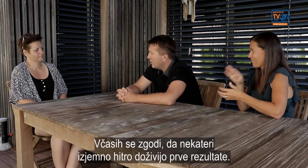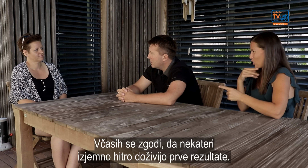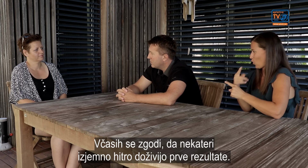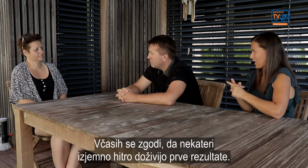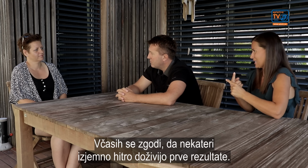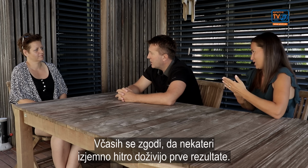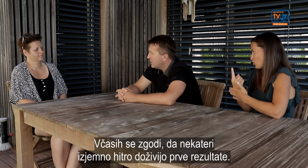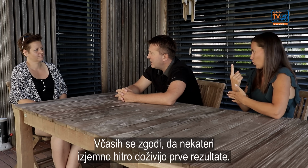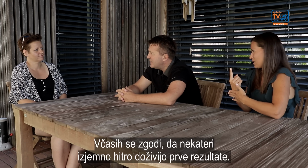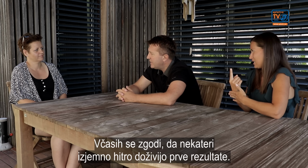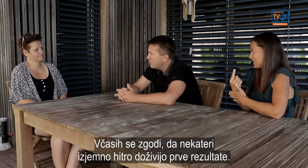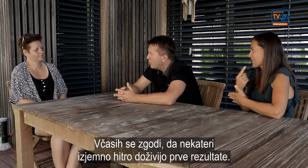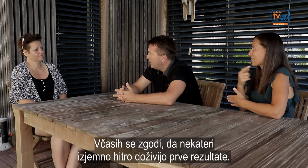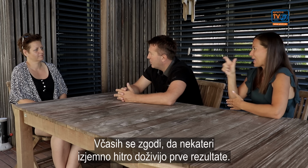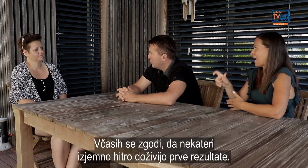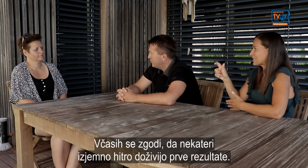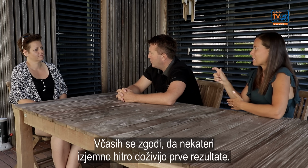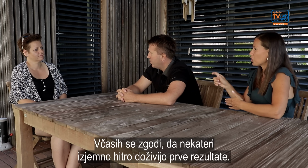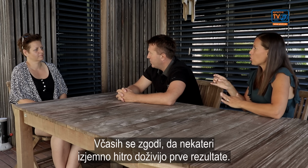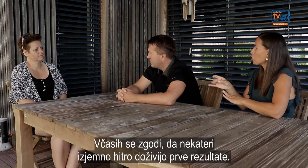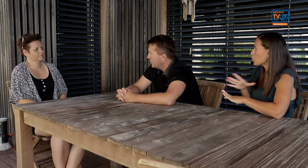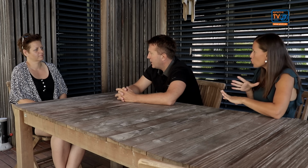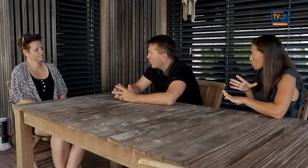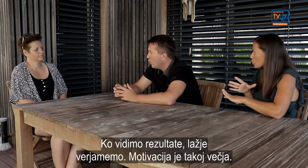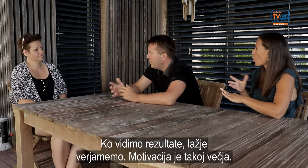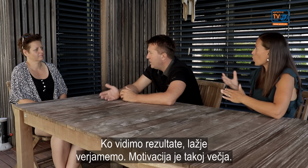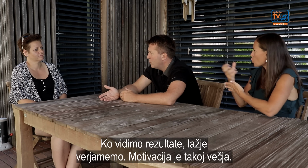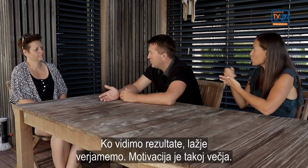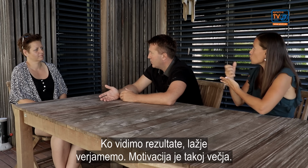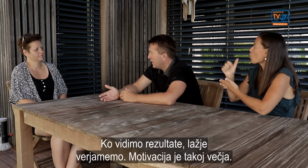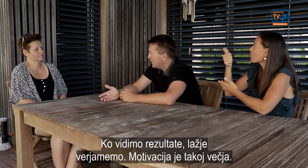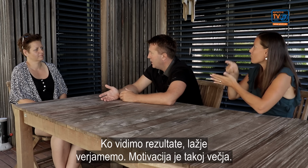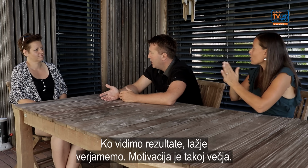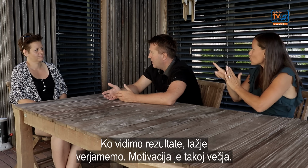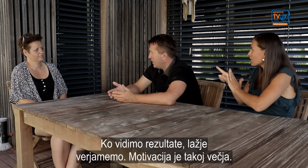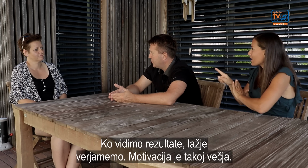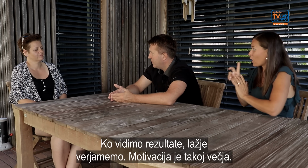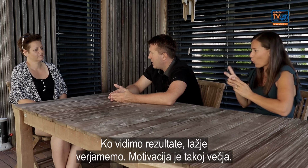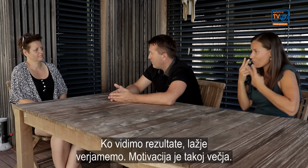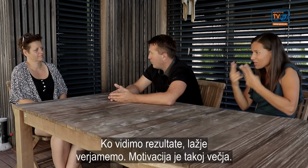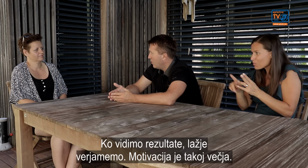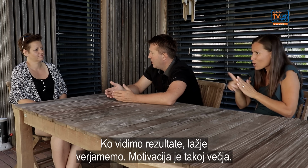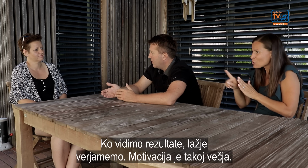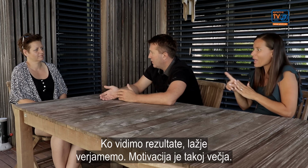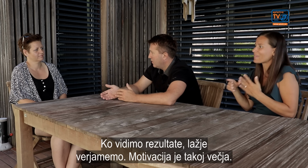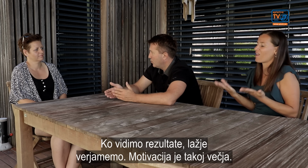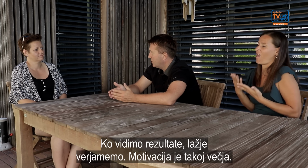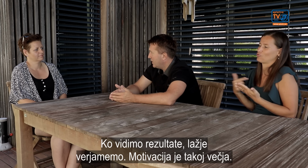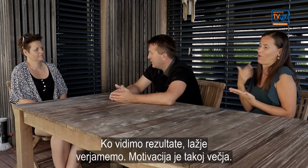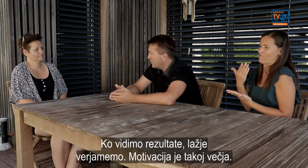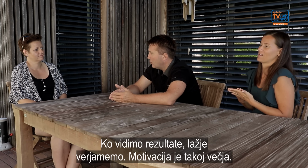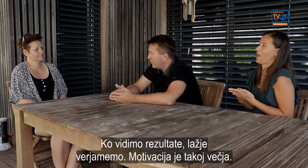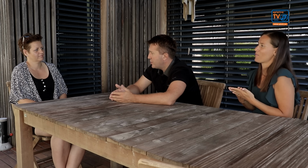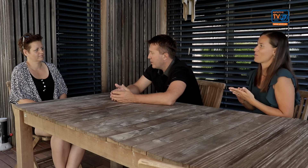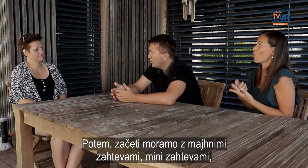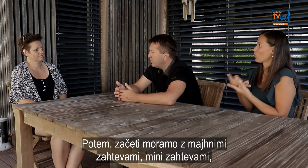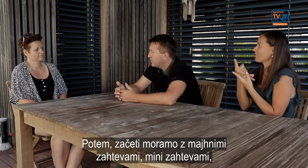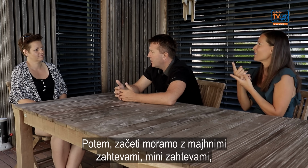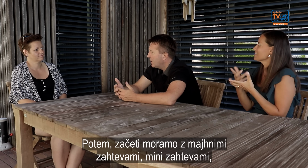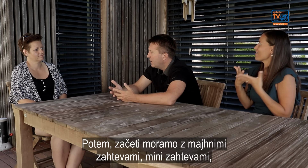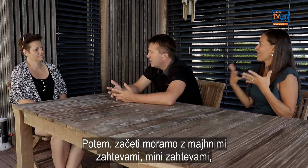da nekateri izjemno hitro doživijo prvi rezultat. Ko vidimo rezultate, lažje verjamemo. Motivacija je takoj